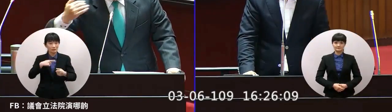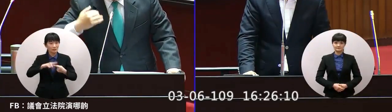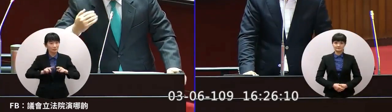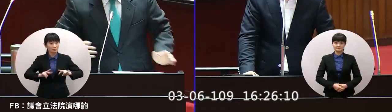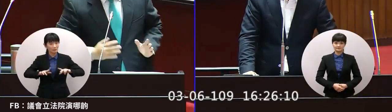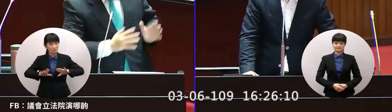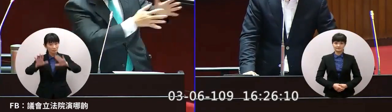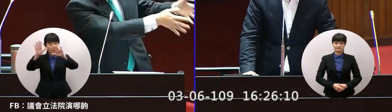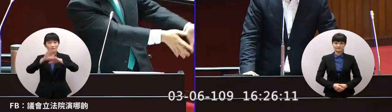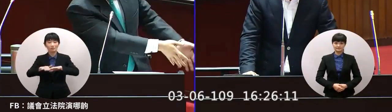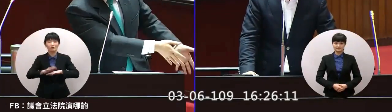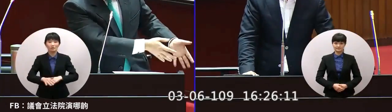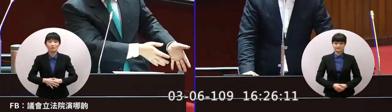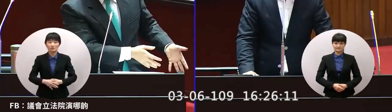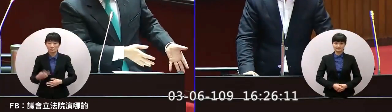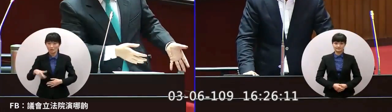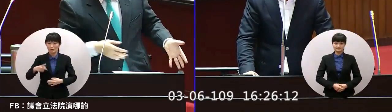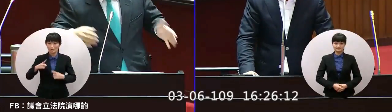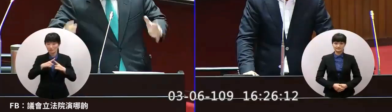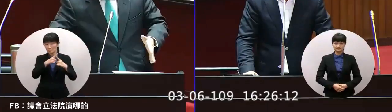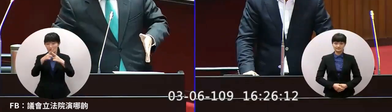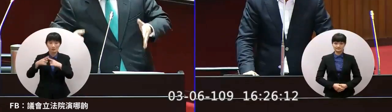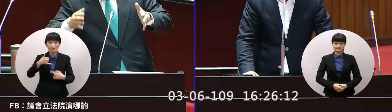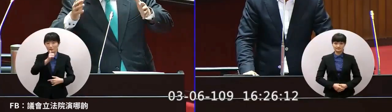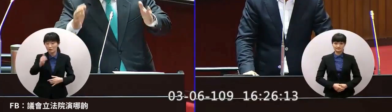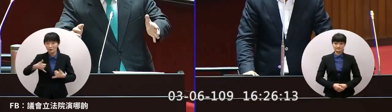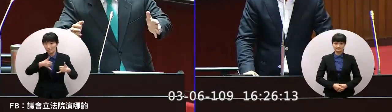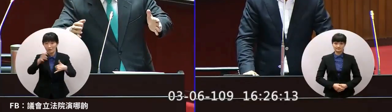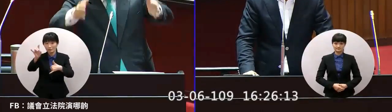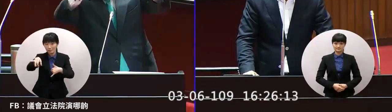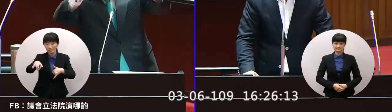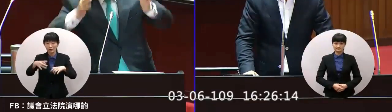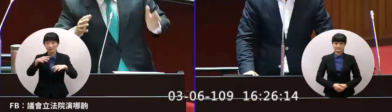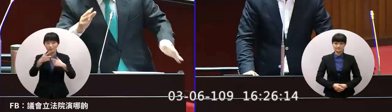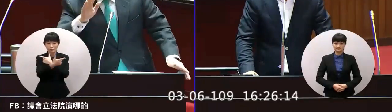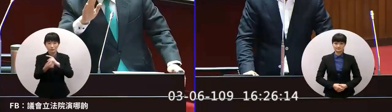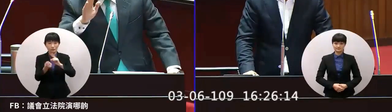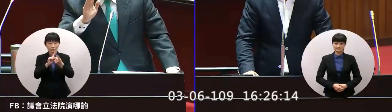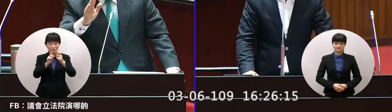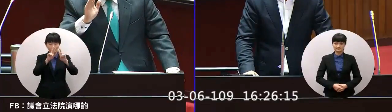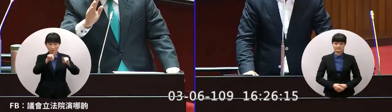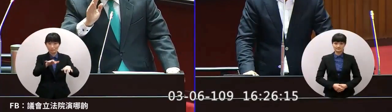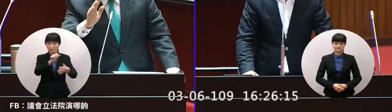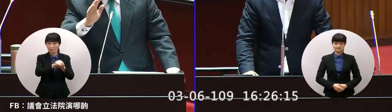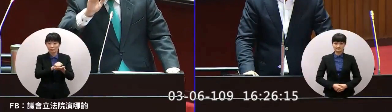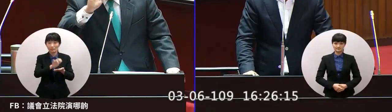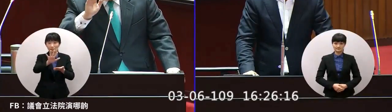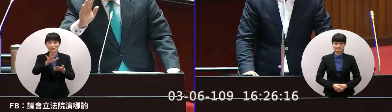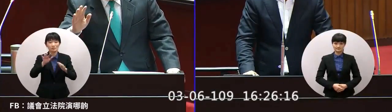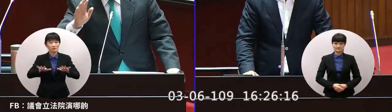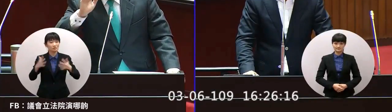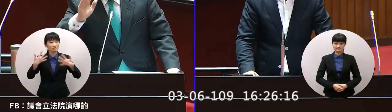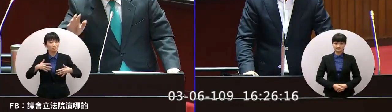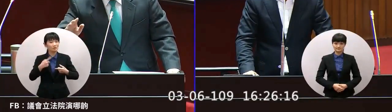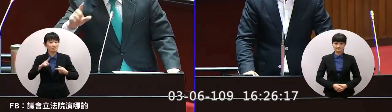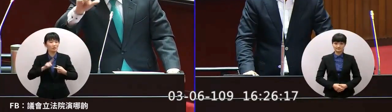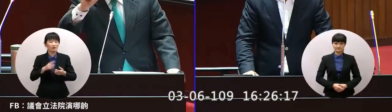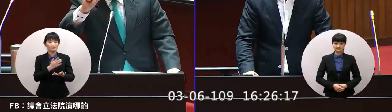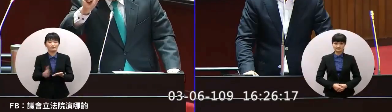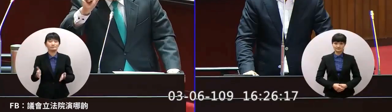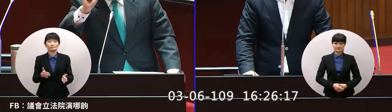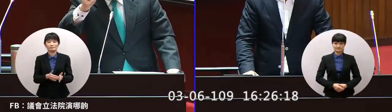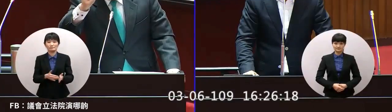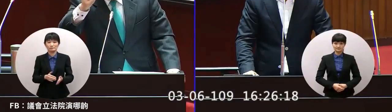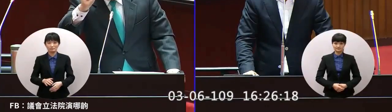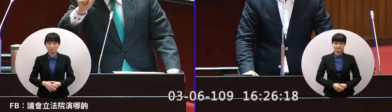所以入境的检疫跟追踪的检疫这两个系统，咱即马完啦，甲上电脑嘛，所以直接落来，这个问题即马应该落去解决